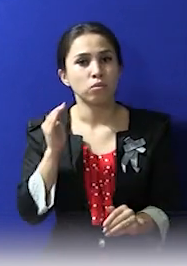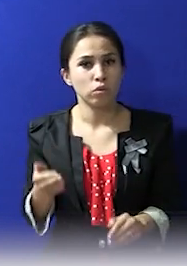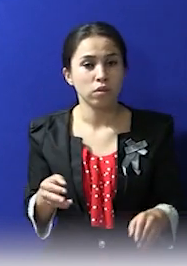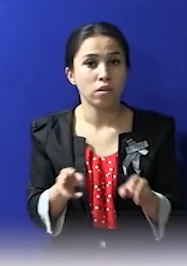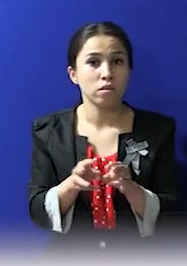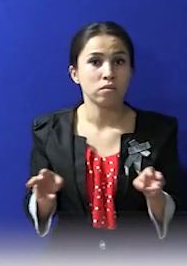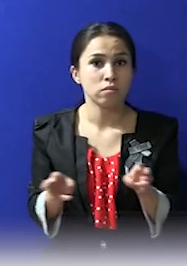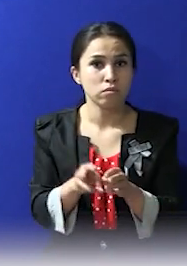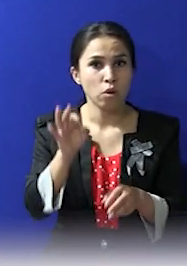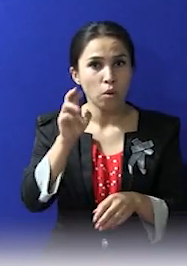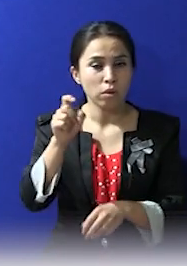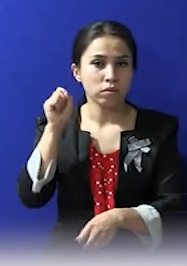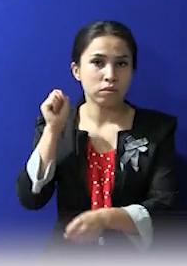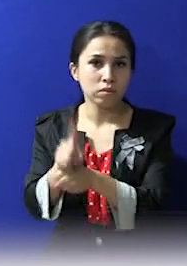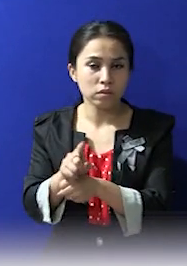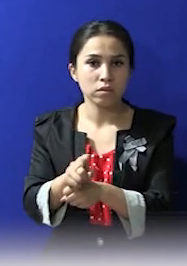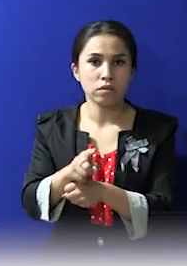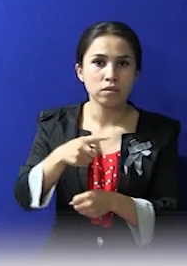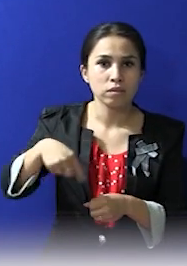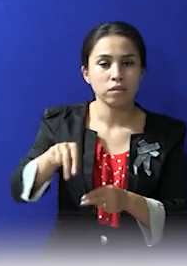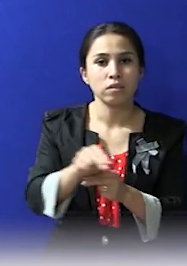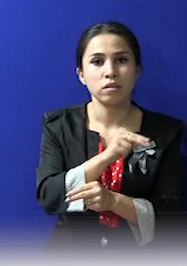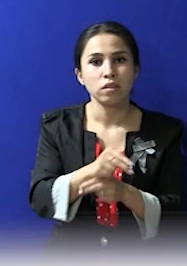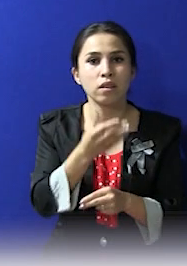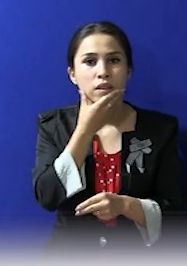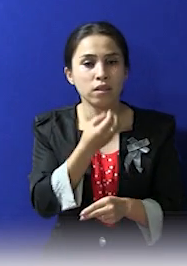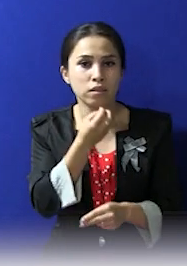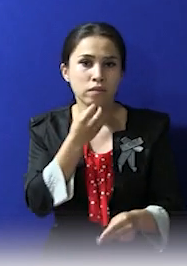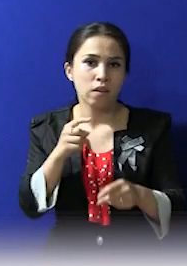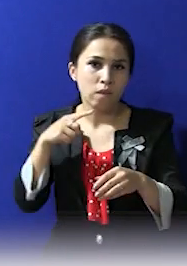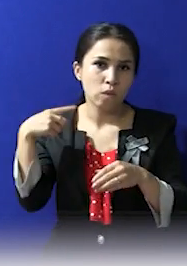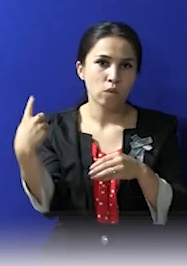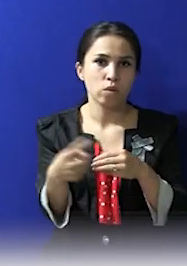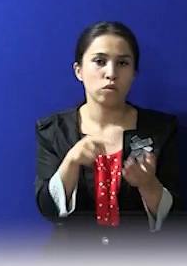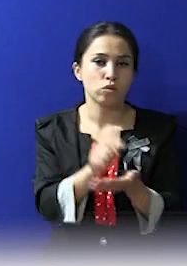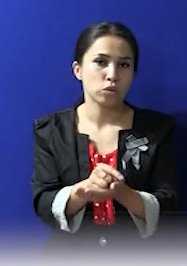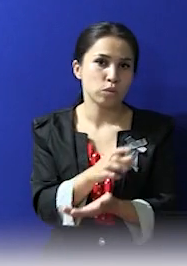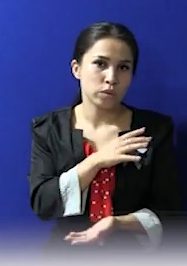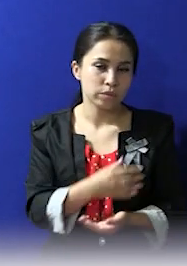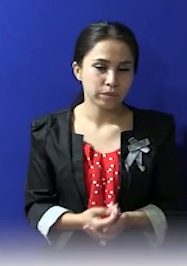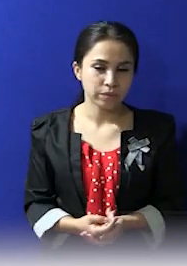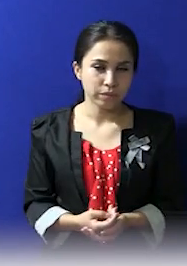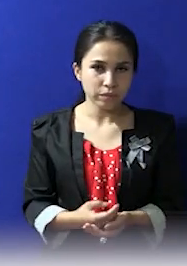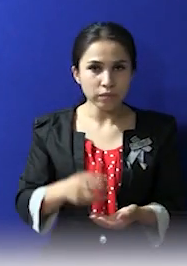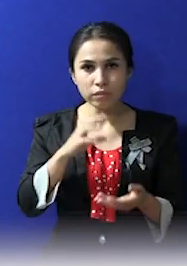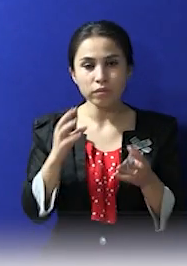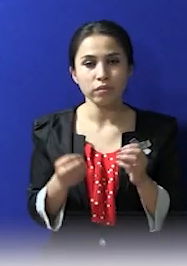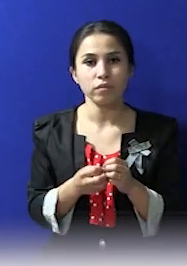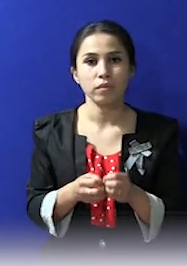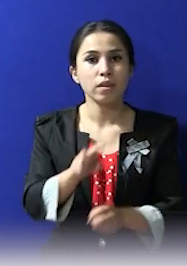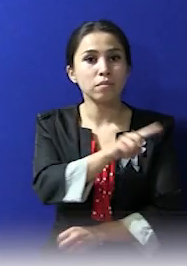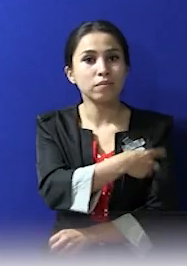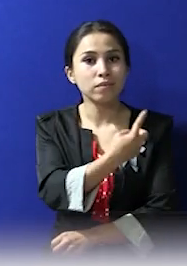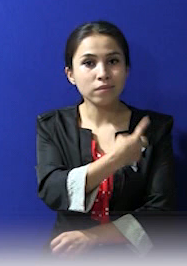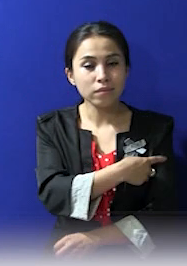столь расплывчатые формулировки, и он поручил решить вопрос в течение недели. Последний вопрос повестки дня был